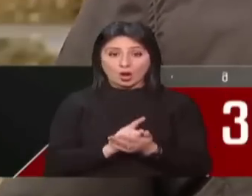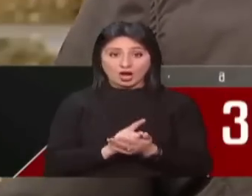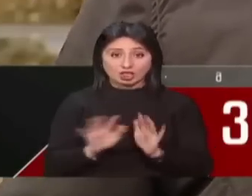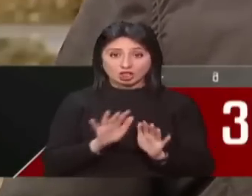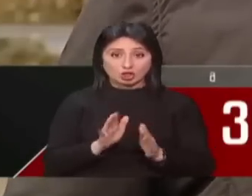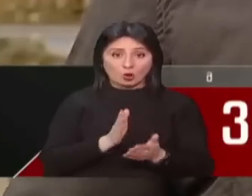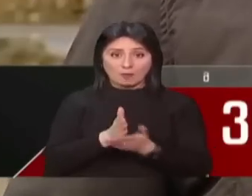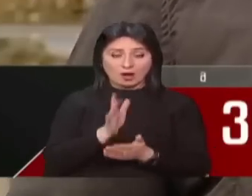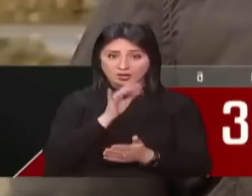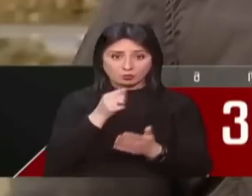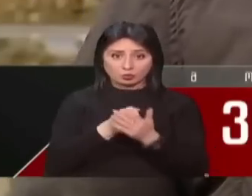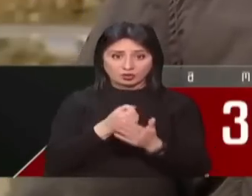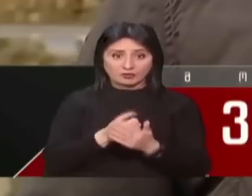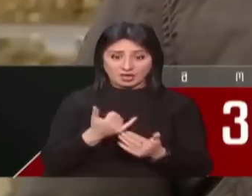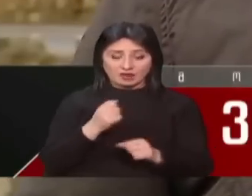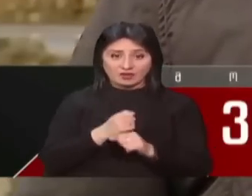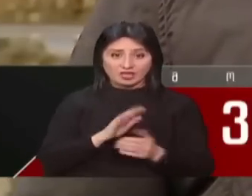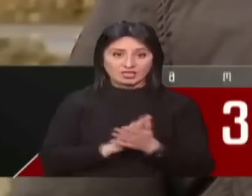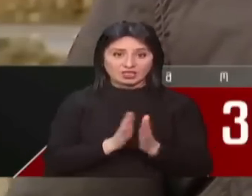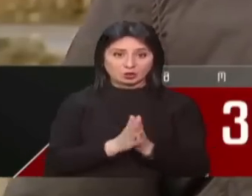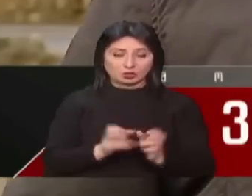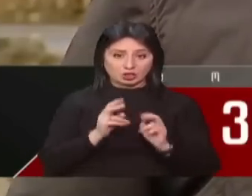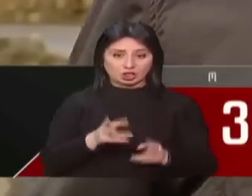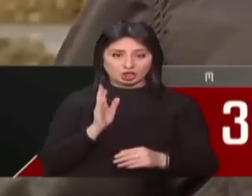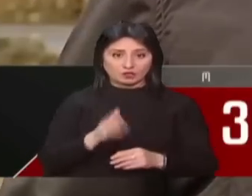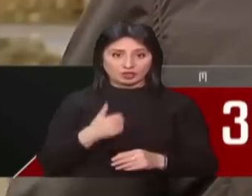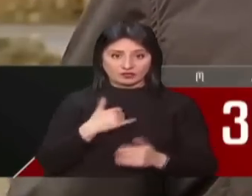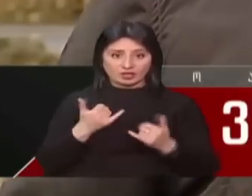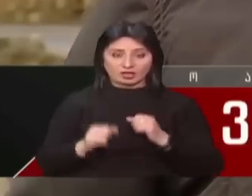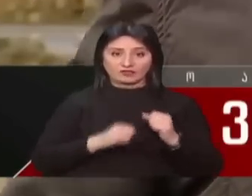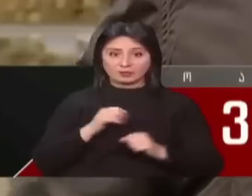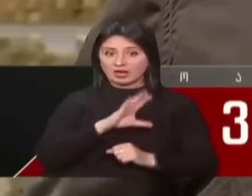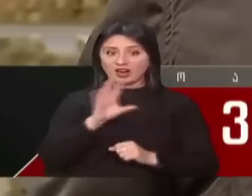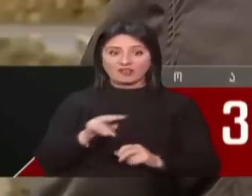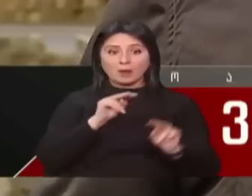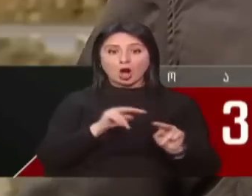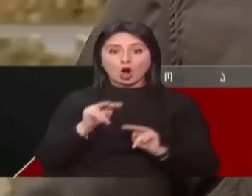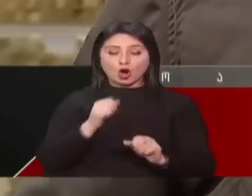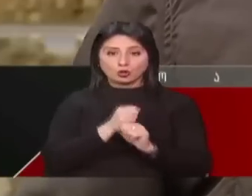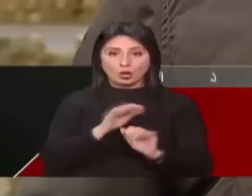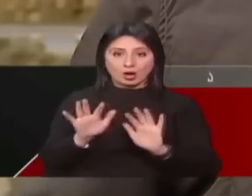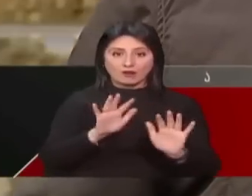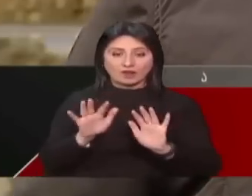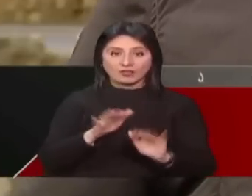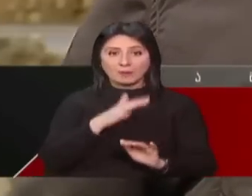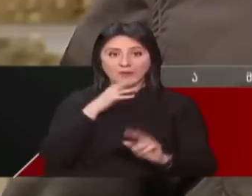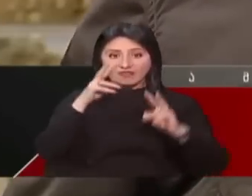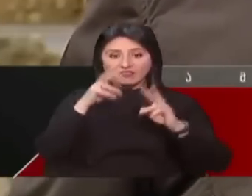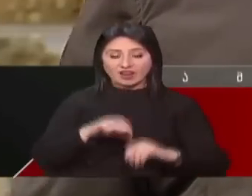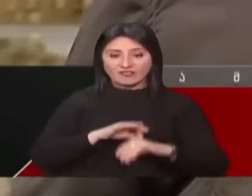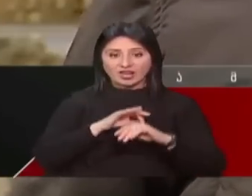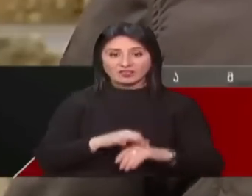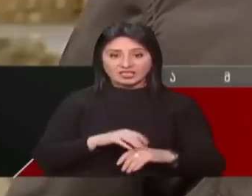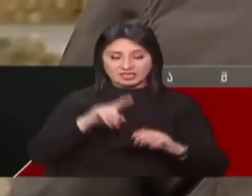არ მივმართავთ, რომლებსაც ახლა ვახორციელებთ, სიტუაცია საშიში იქნება. ჩვენ ახლა ვცდილობთ ყველაფერი კონტროლის ქვეშ მოვაქციოთ. ჩვენ ბევრ კვლევას